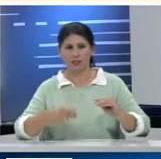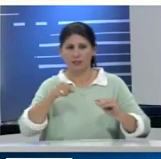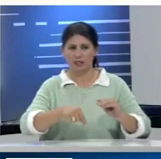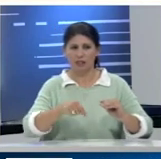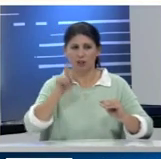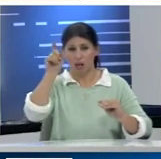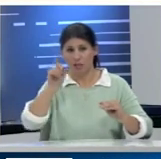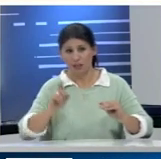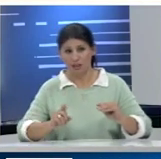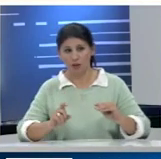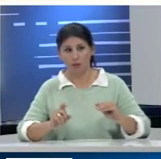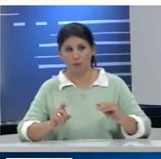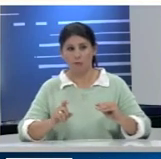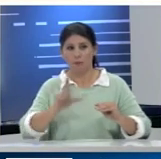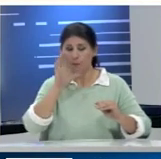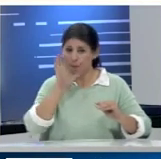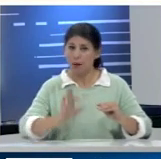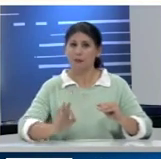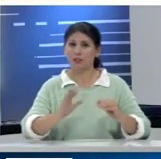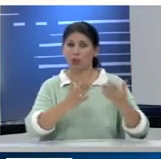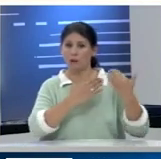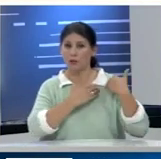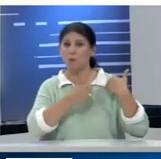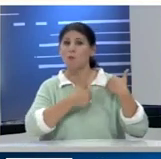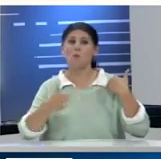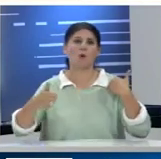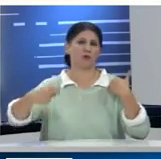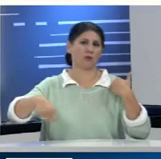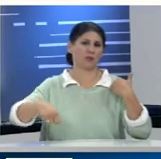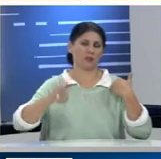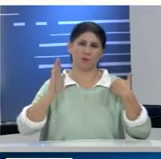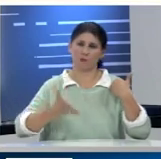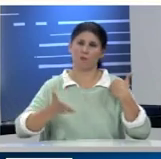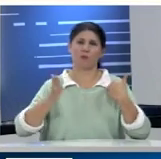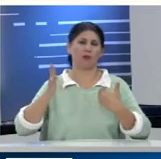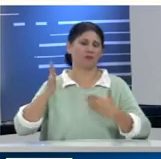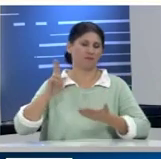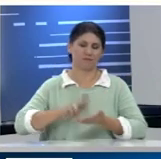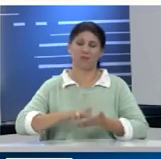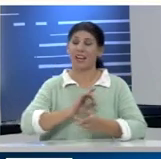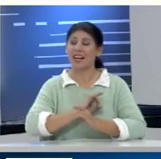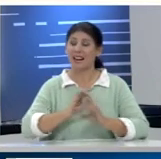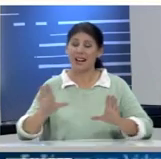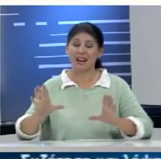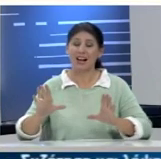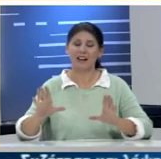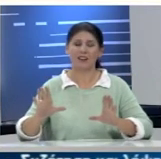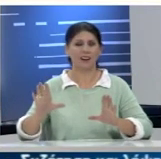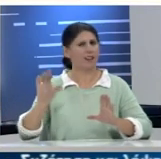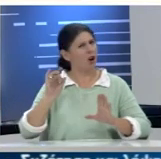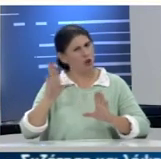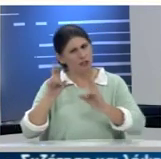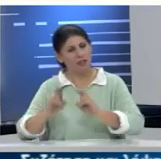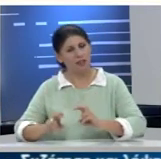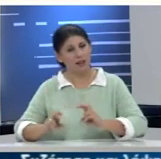τέτοιων ενδεχόμενων πραγματικών ευθυνών που μόνο στο δικαστήριο μπορεί να πιστοποιηθούν, κανέναν στο απειρόβλητο.